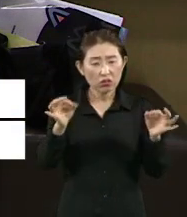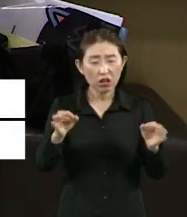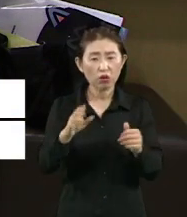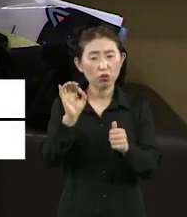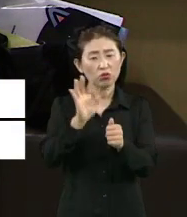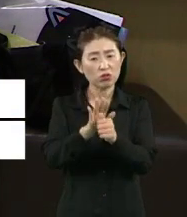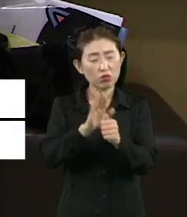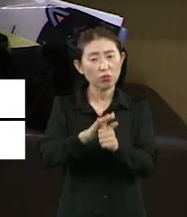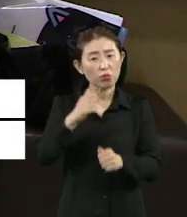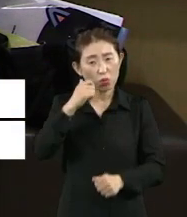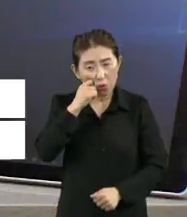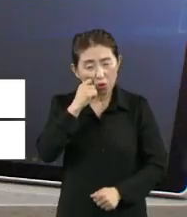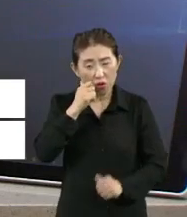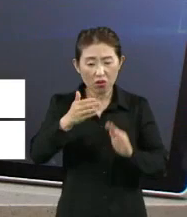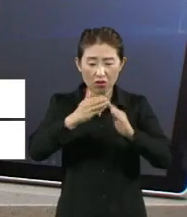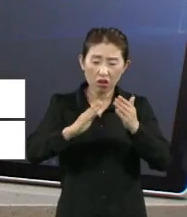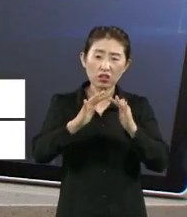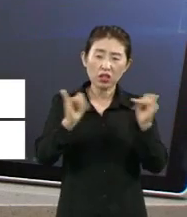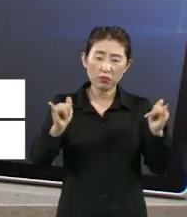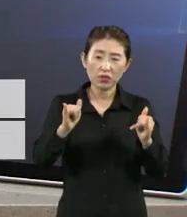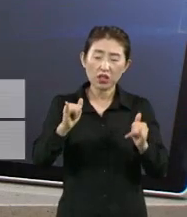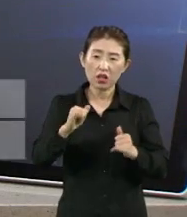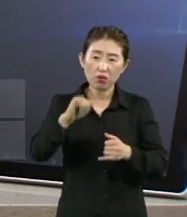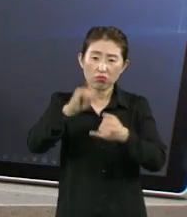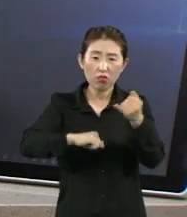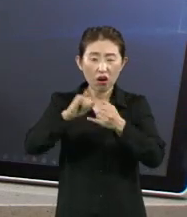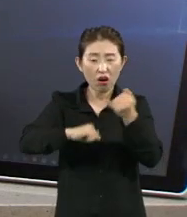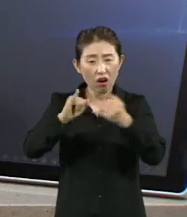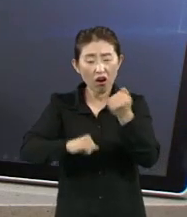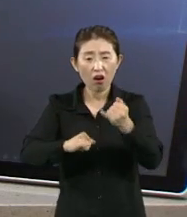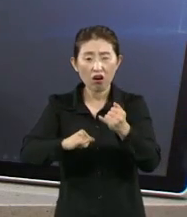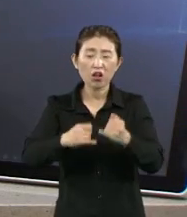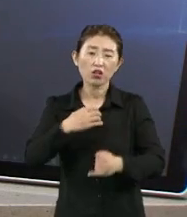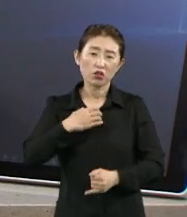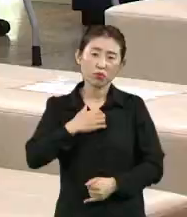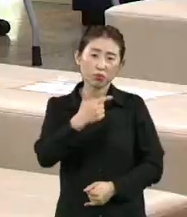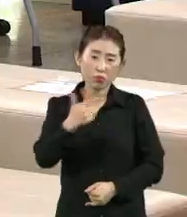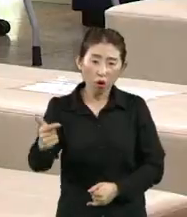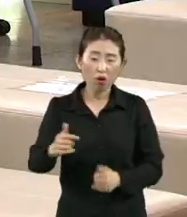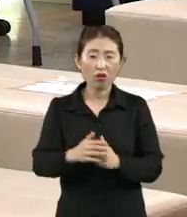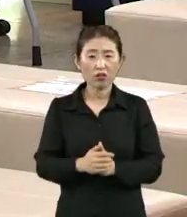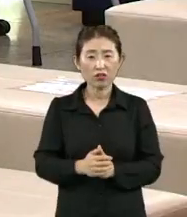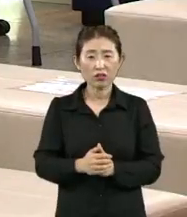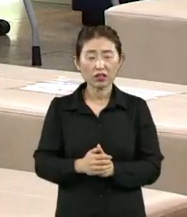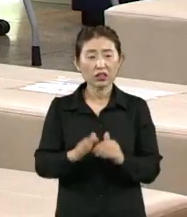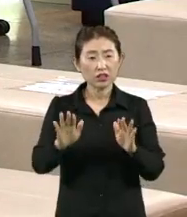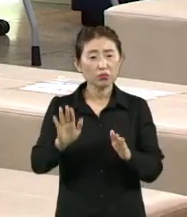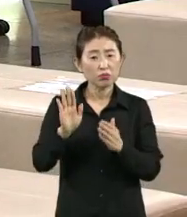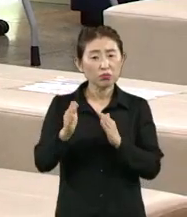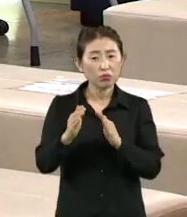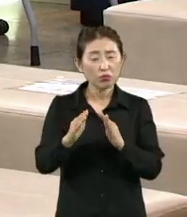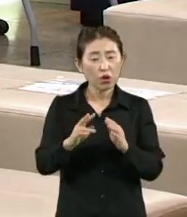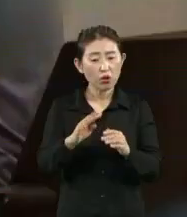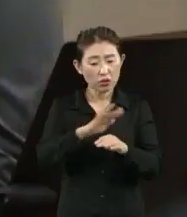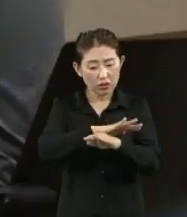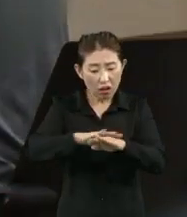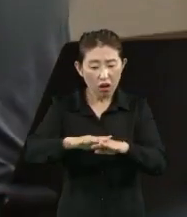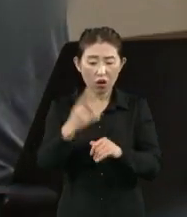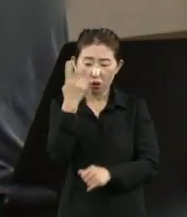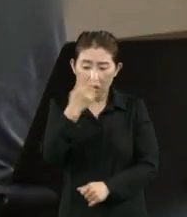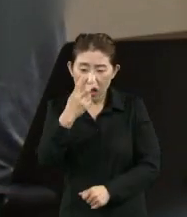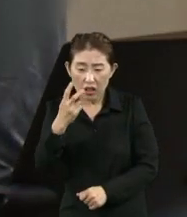등으로 취약계층을 중심으로 연체율이 높아질 수 있다며 잠재적 리스크의 현실화에 대비해 모니터링